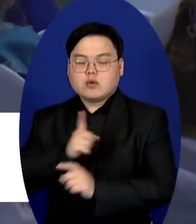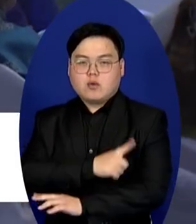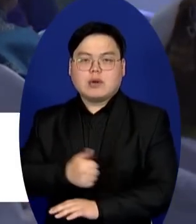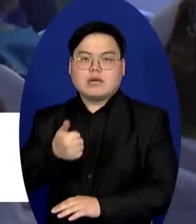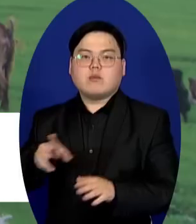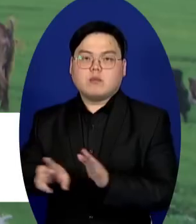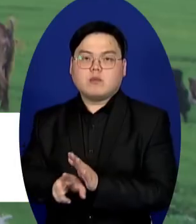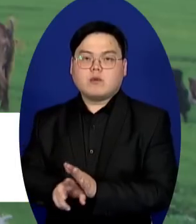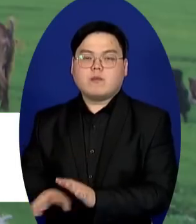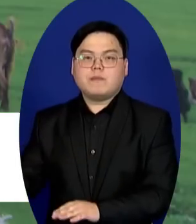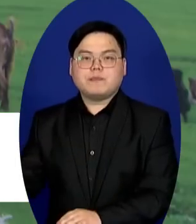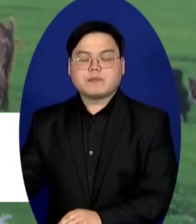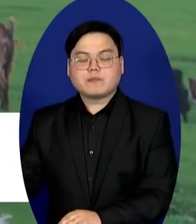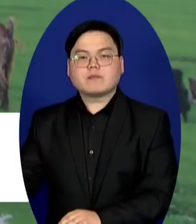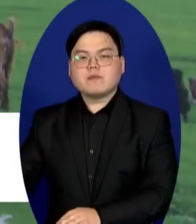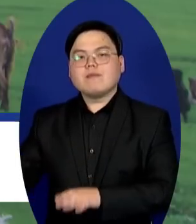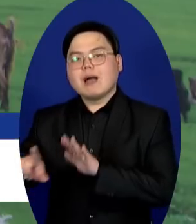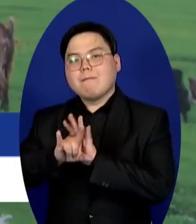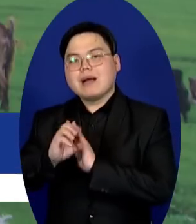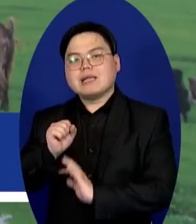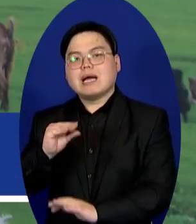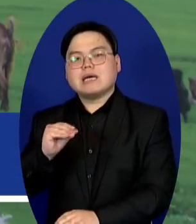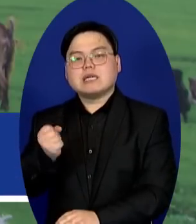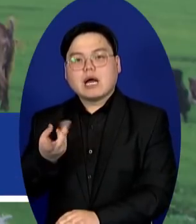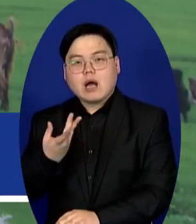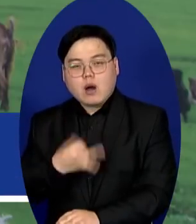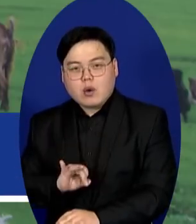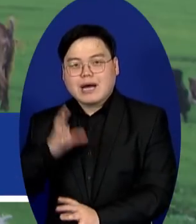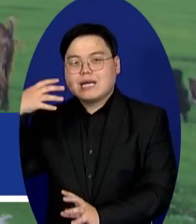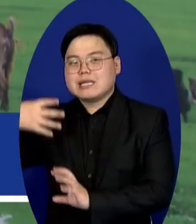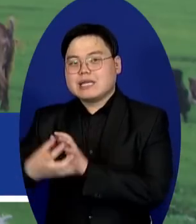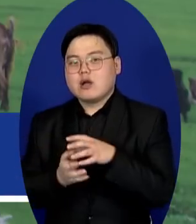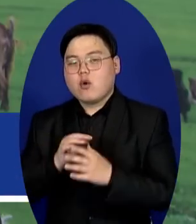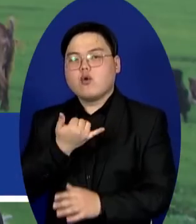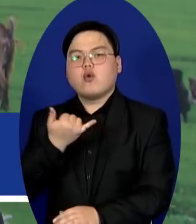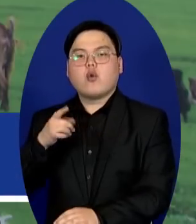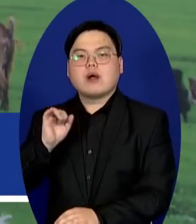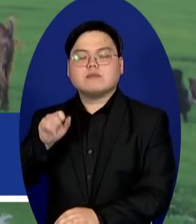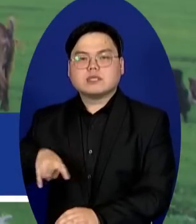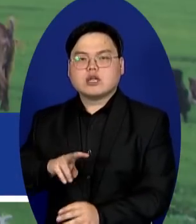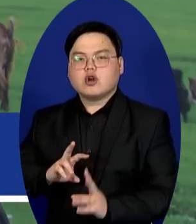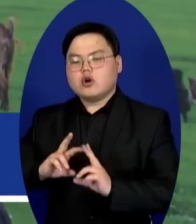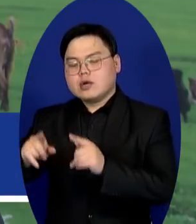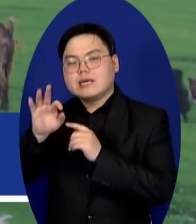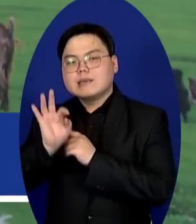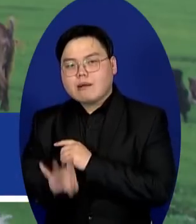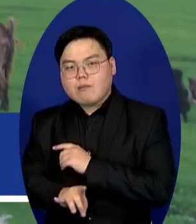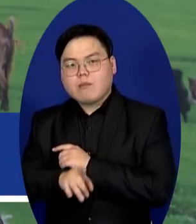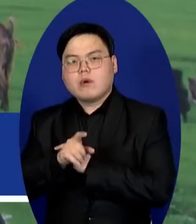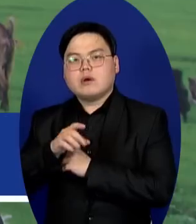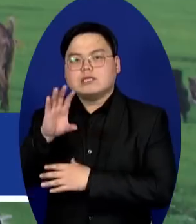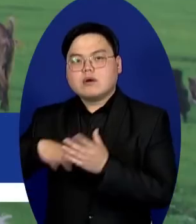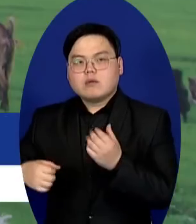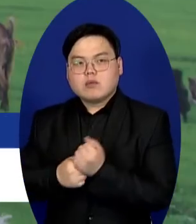байна. Мал аж ахуйн салбар өнөөдөр дэлхийн уур амьсгалын нөхцөлд ямар нөлөө үзүүлж байгаа. Энийг ер нь бол олон талт хүмүүс, хөрөнгө оруулалтын